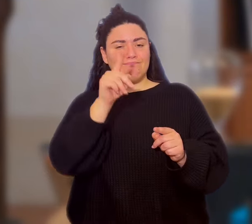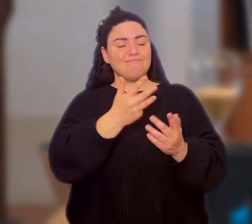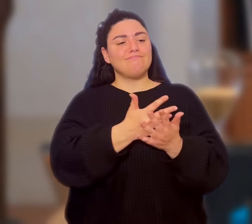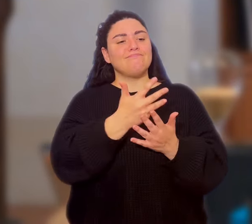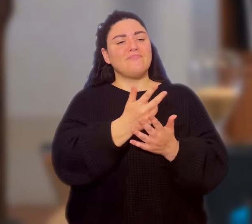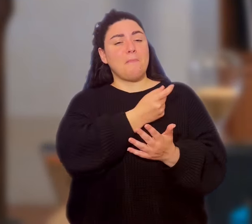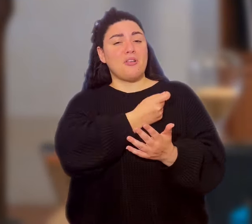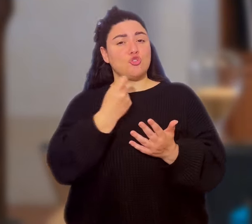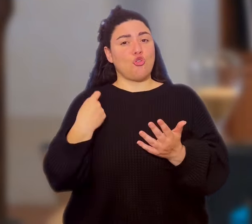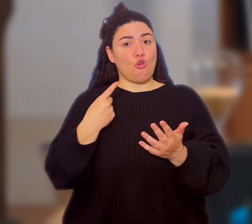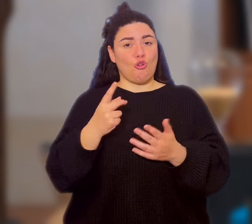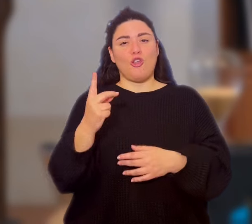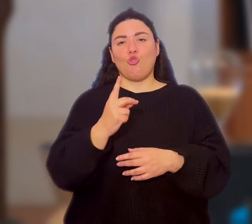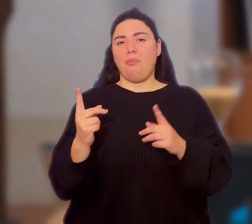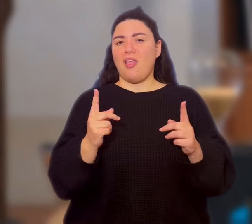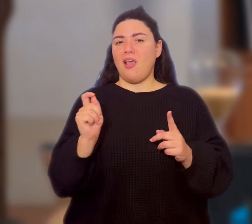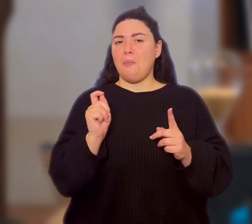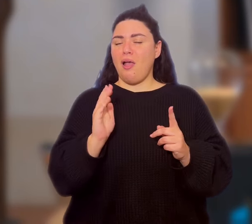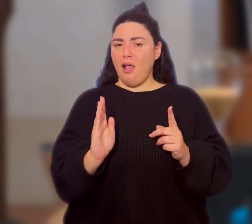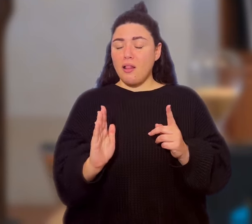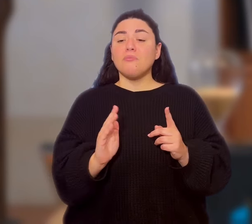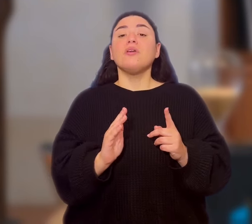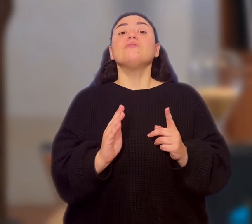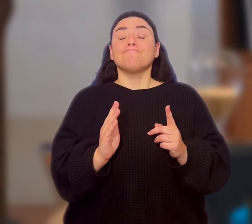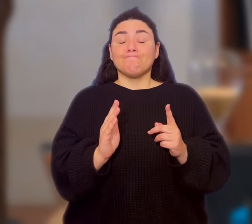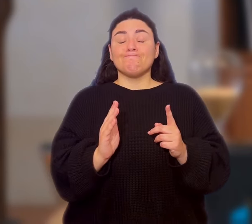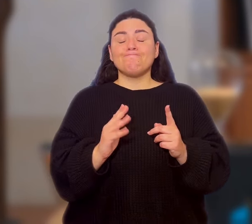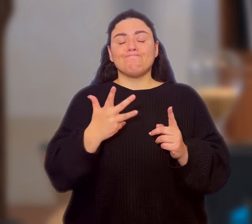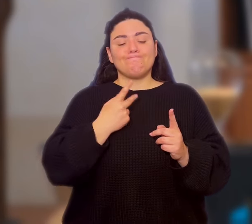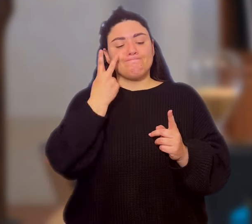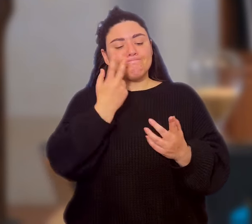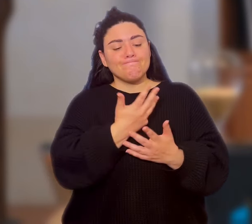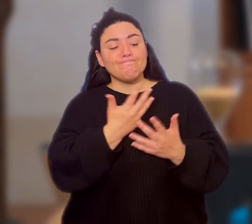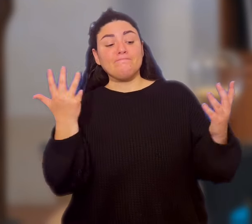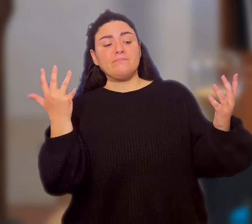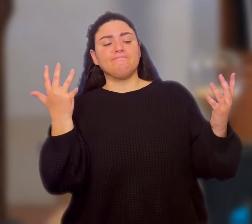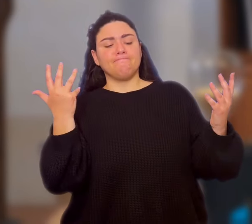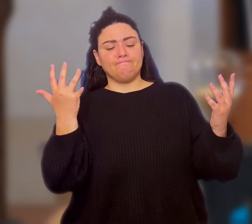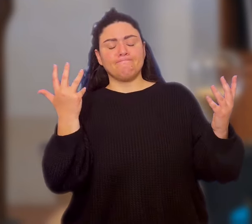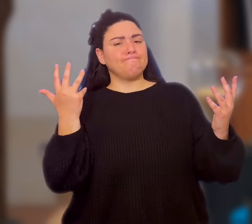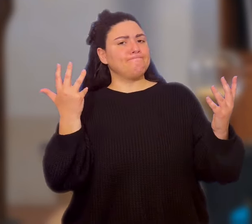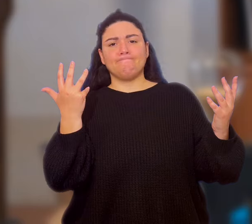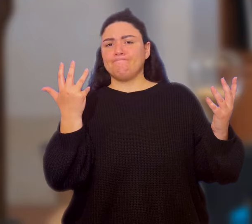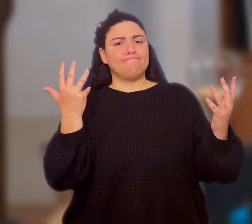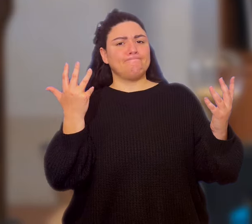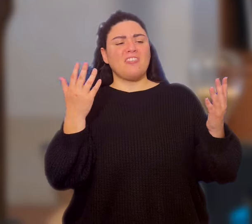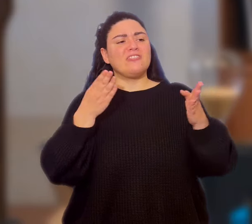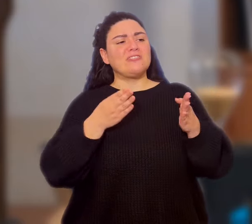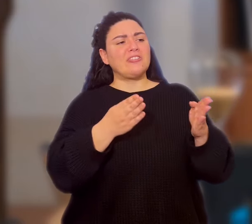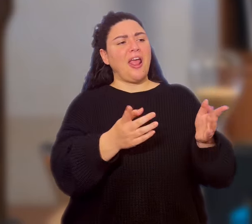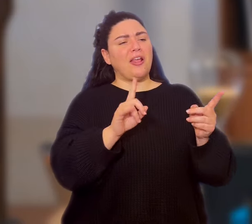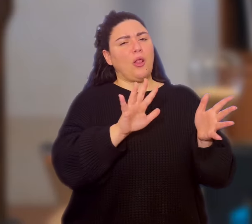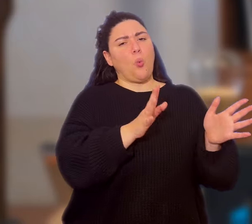passione delle domenica delle Palme D Un orientamento completamente diverso in